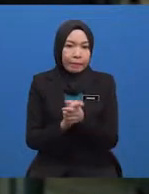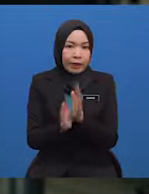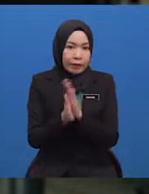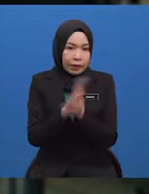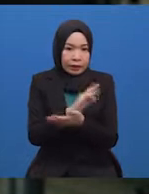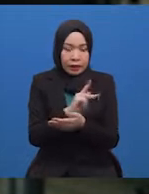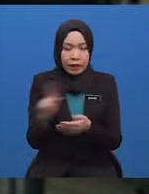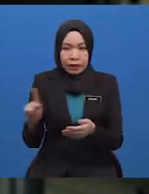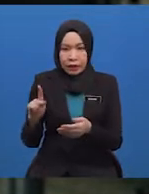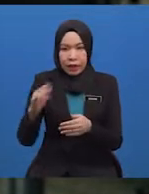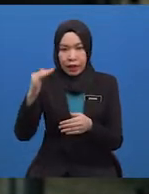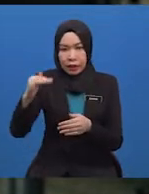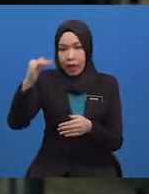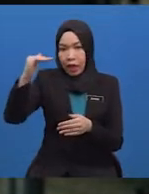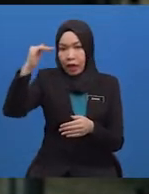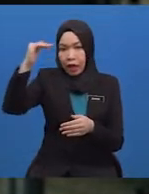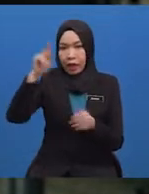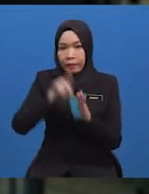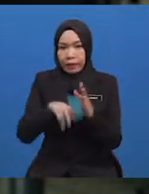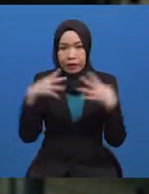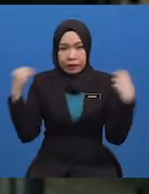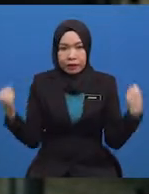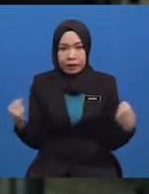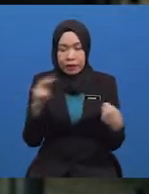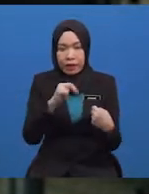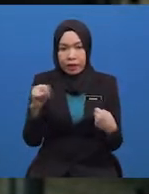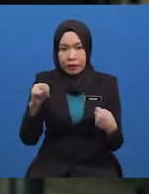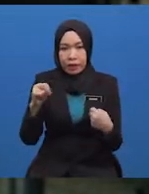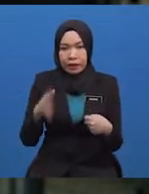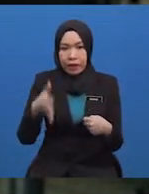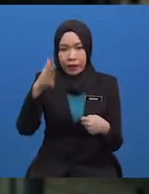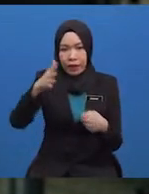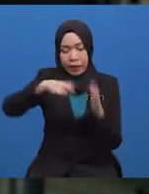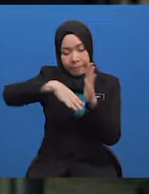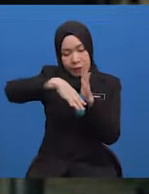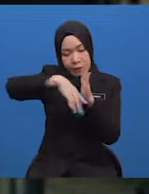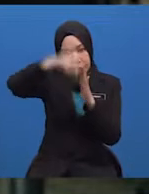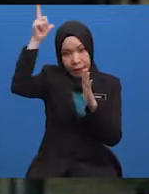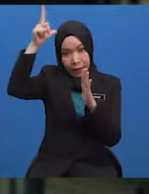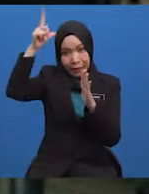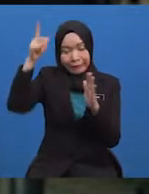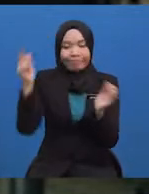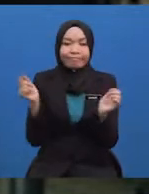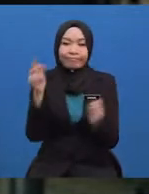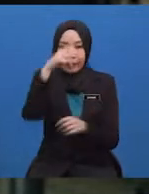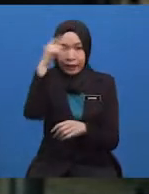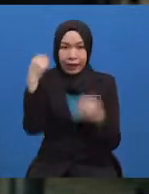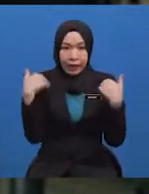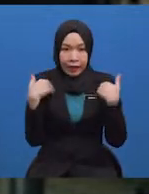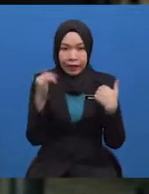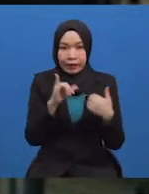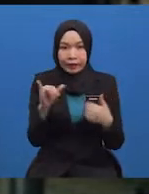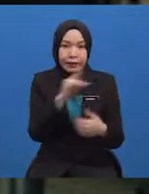itu, tahap kesihatan penduduk akan meningkat dengan adanya kemudahan klinik dan perubatan.